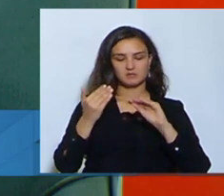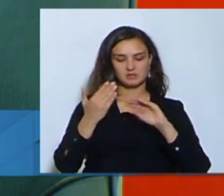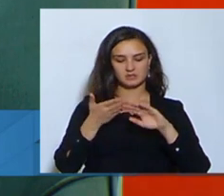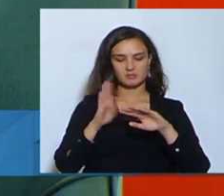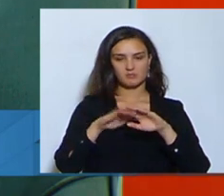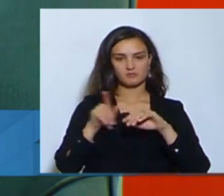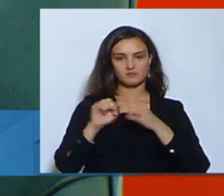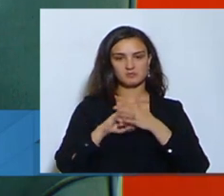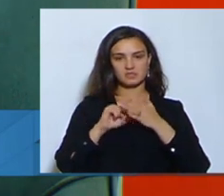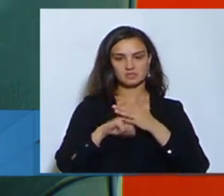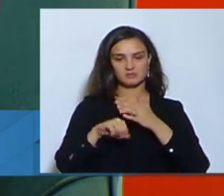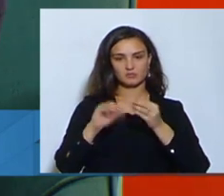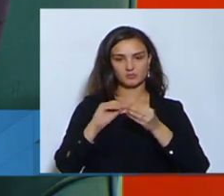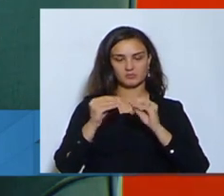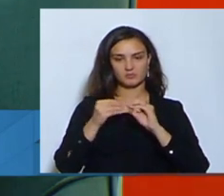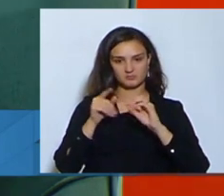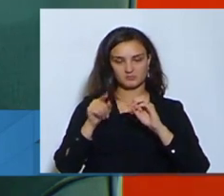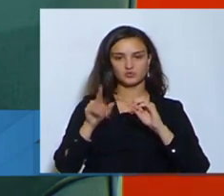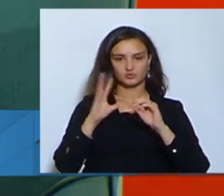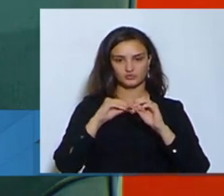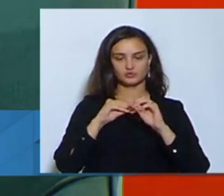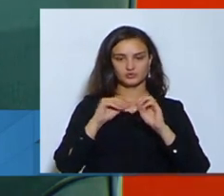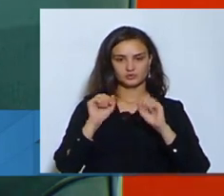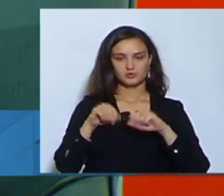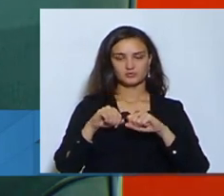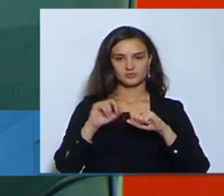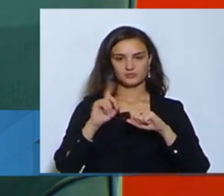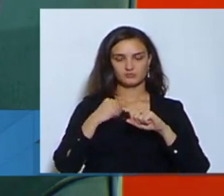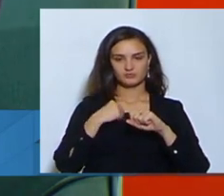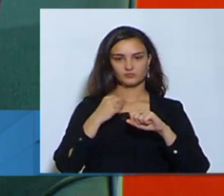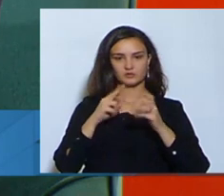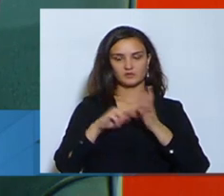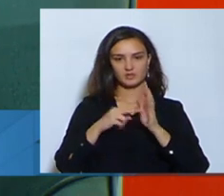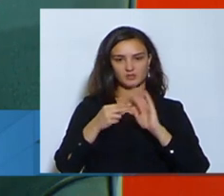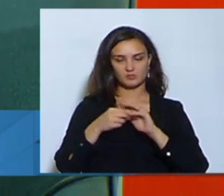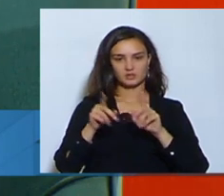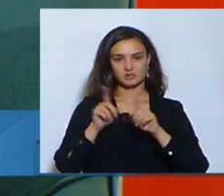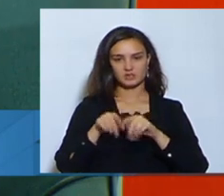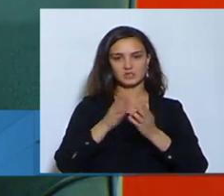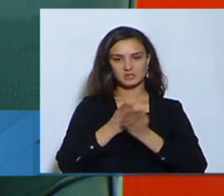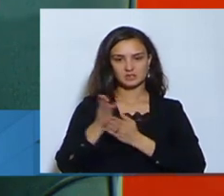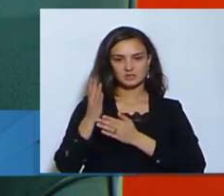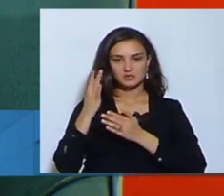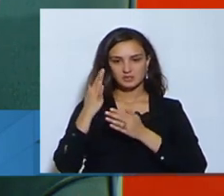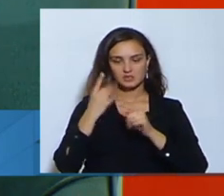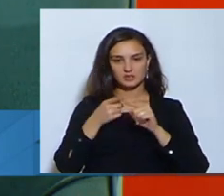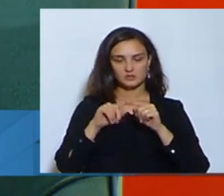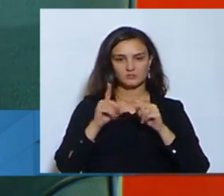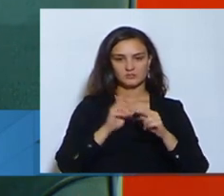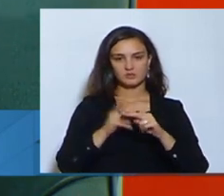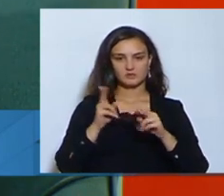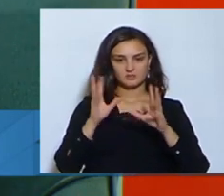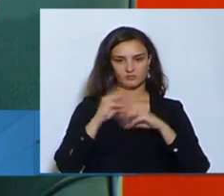გამწვევი მიზეზები, არა, მაშინ შესაძლებელია რომ ჩვენ უკვე დავგეგმოთ ისეთი სტრატეგიები, რომ